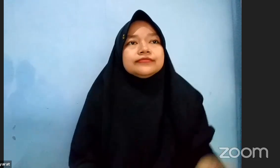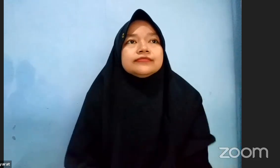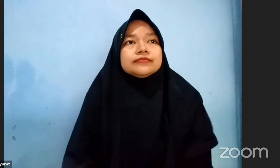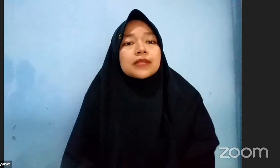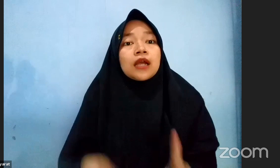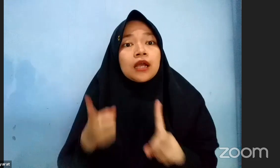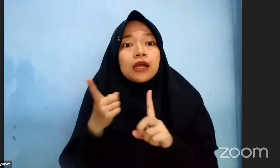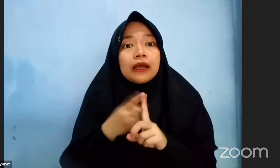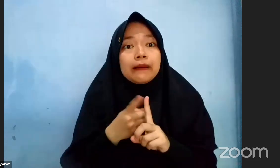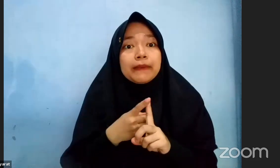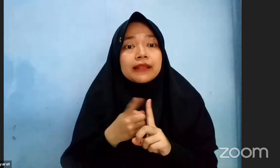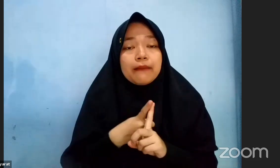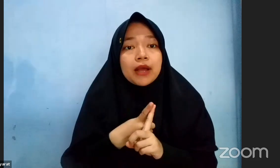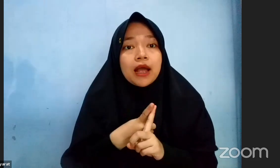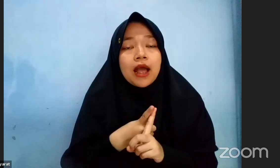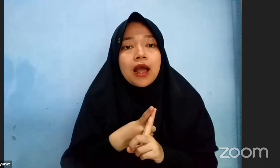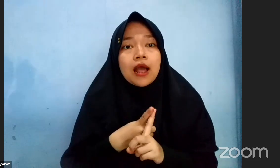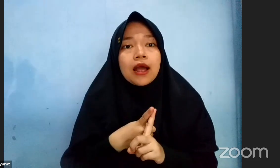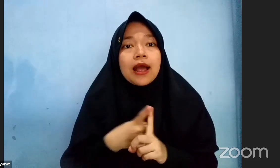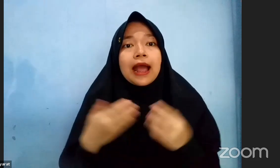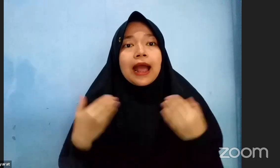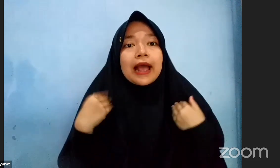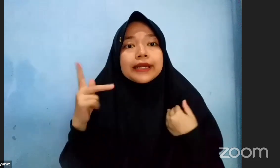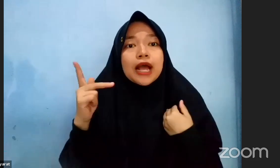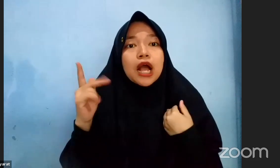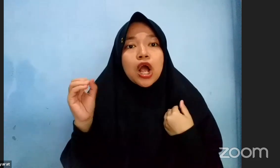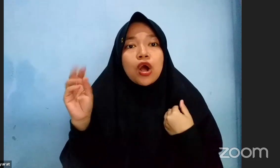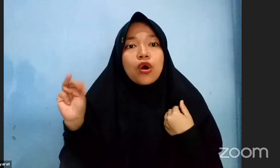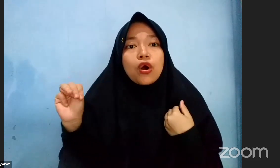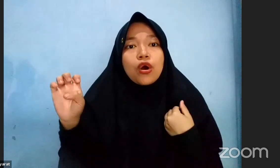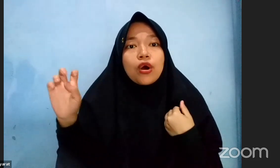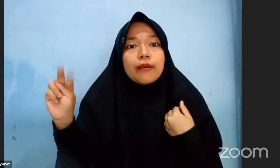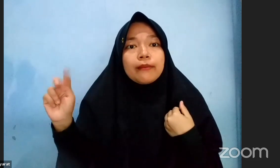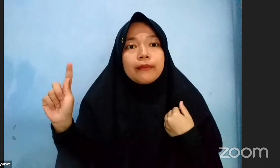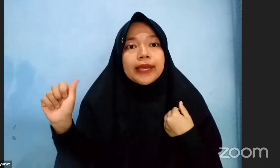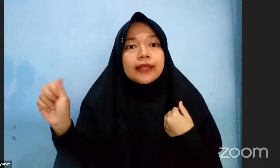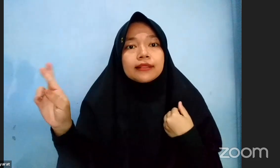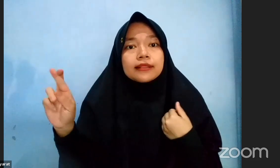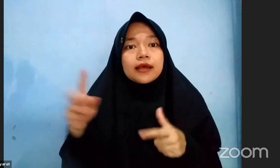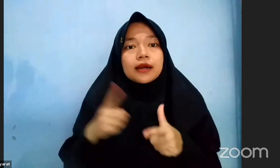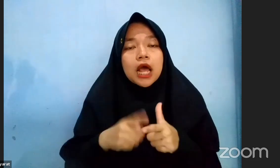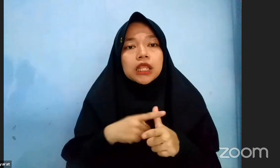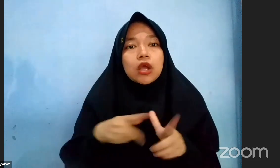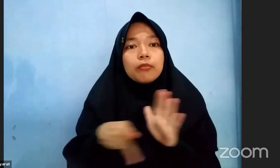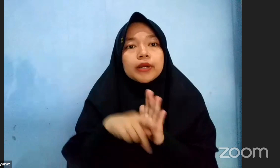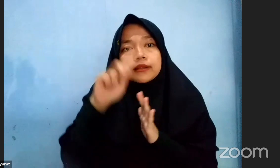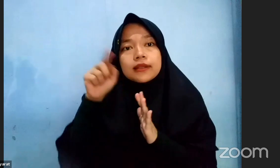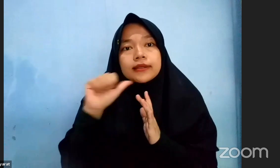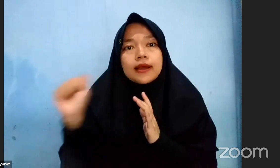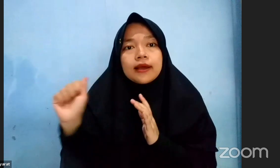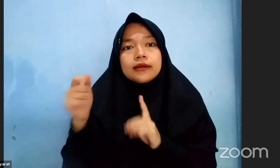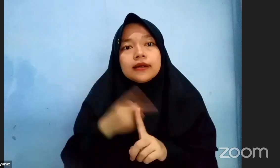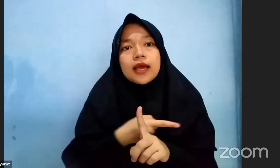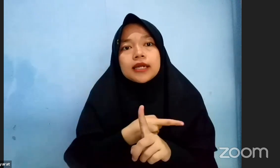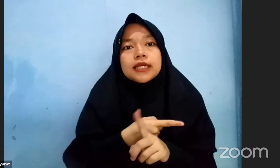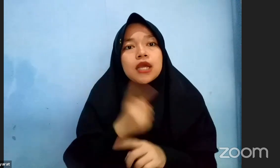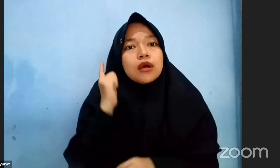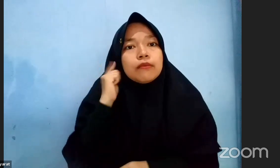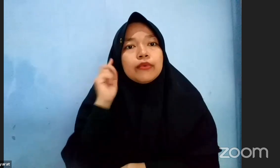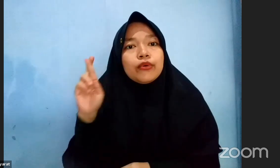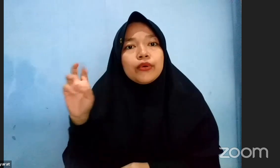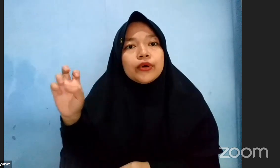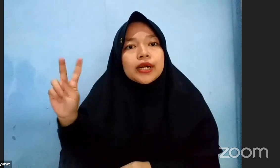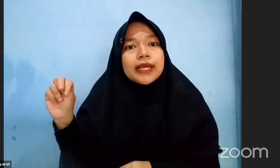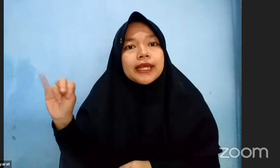gorengan nih mungkin ada komentar atau mungkin ada pertanyaan lu dipersilahkan muryani Ya baik terima kasih mbak